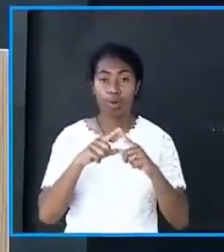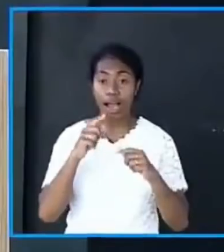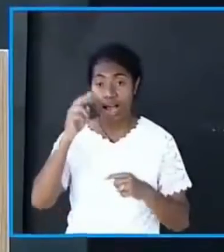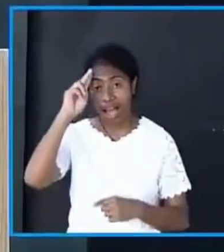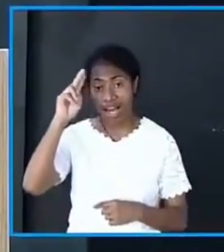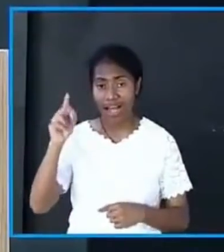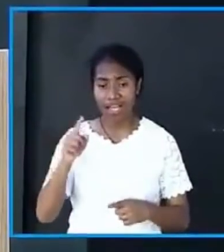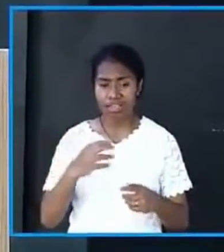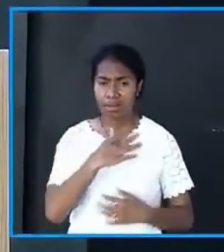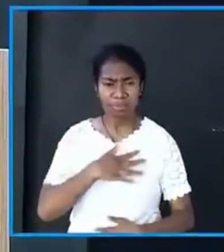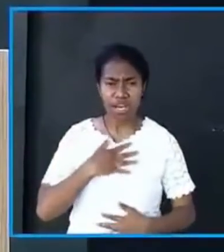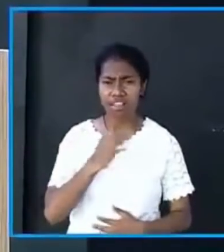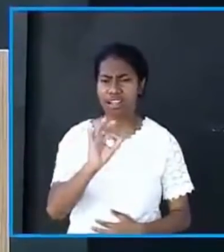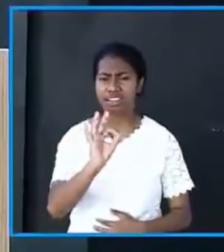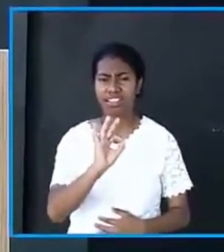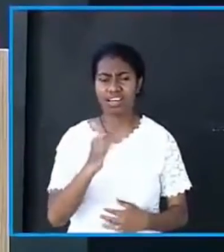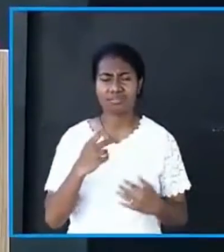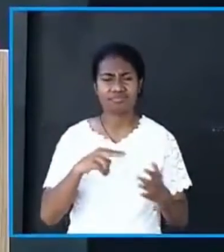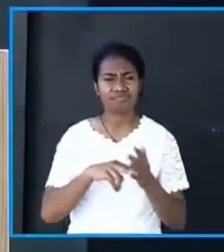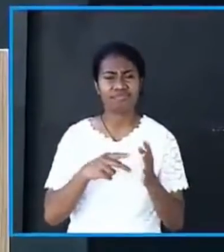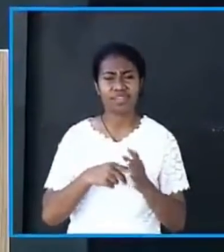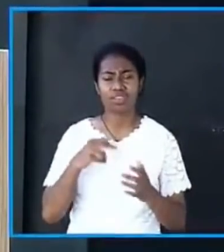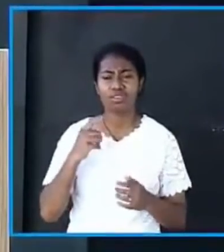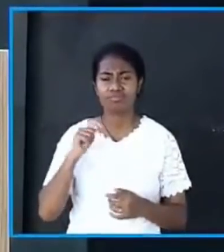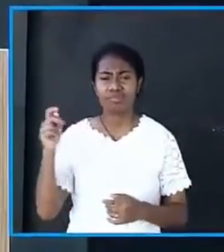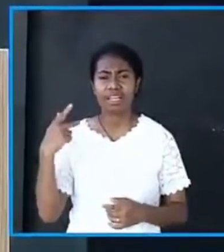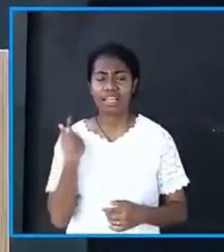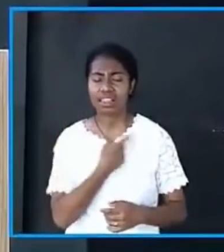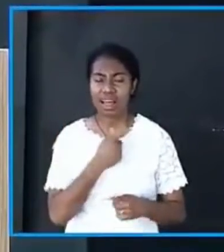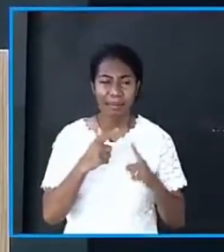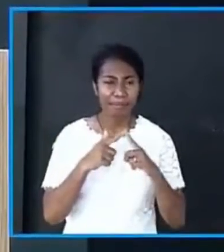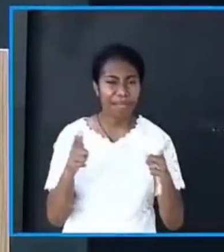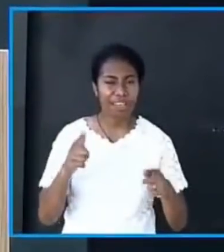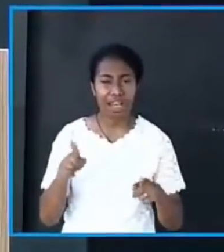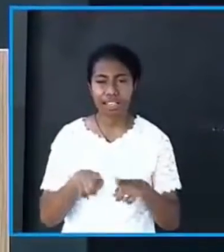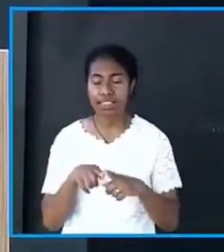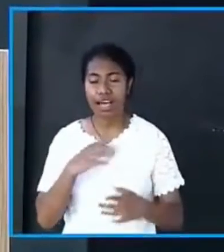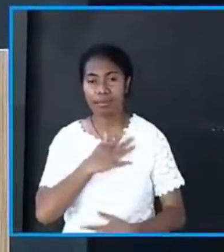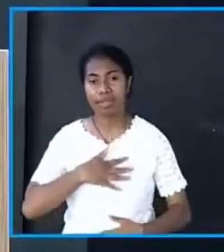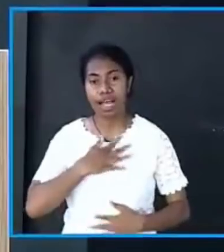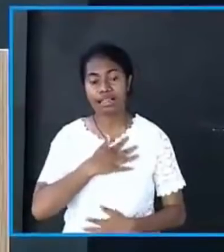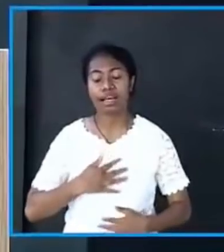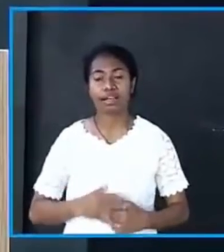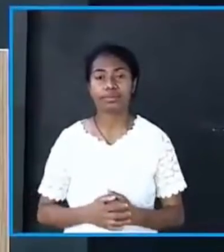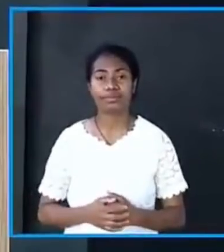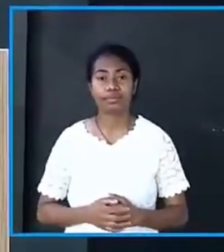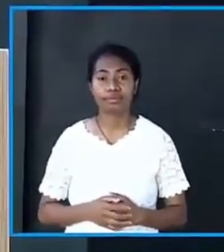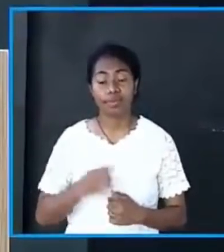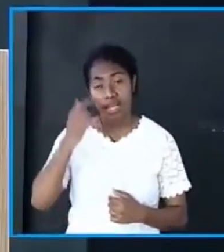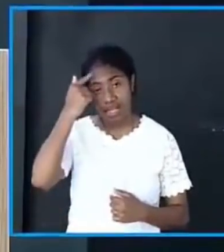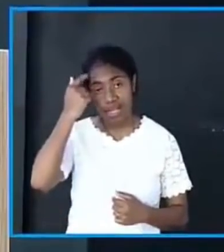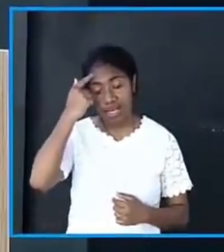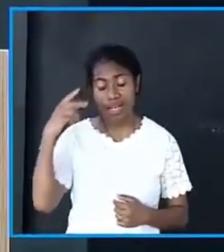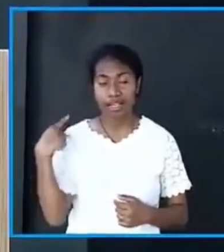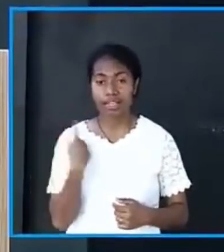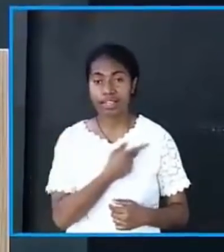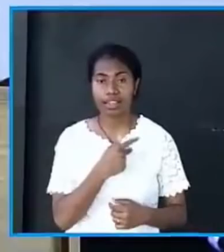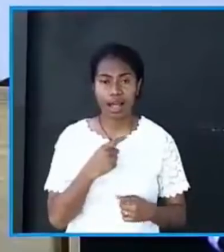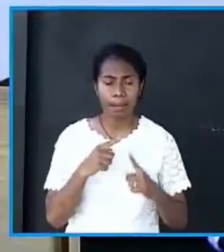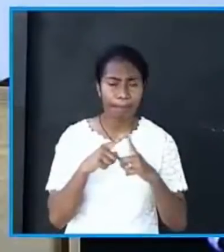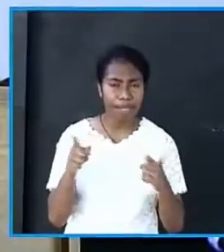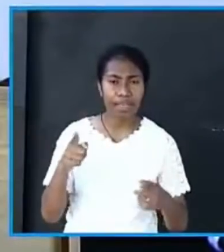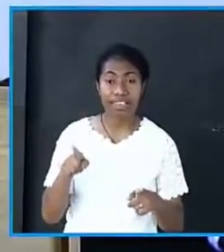karena itu saudara kita beda dengan binatang karena kita beda dengan